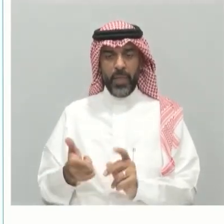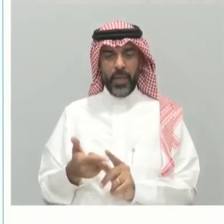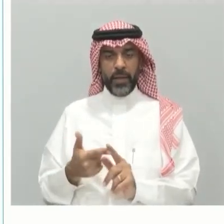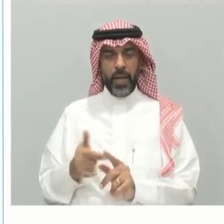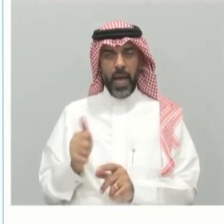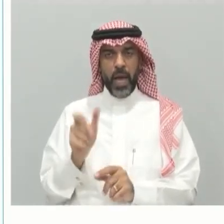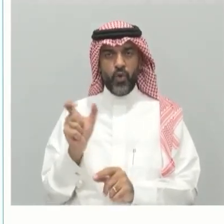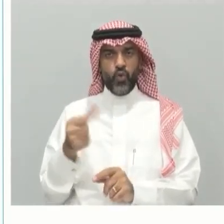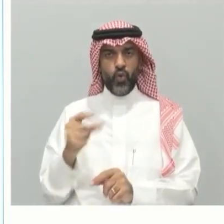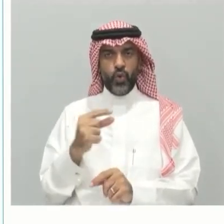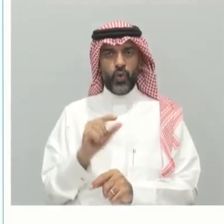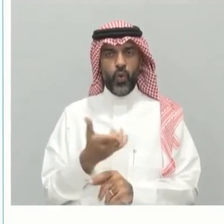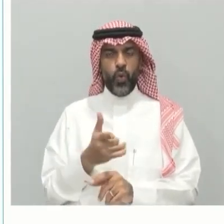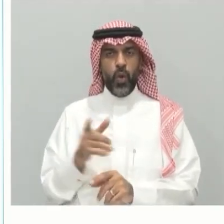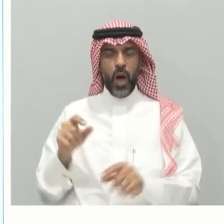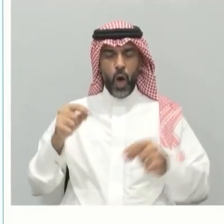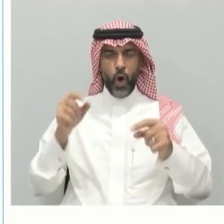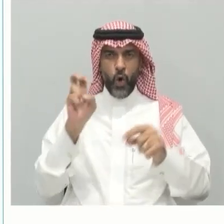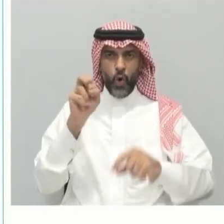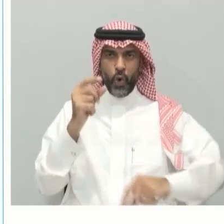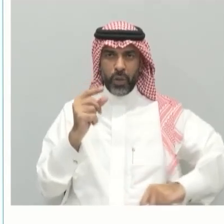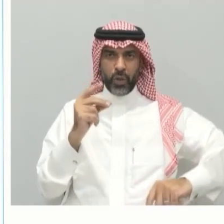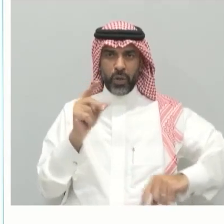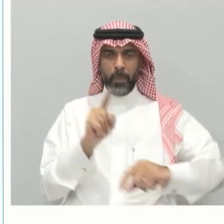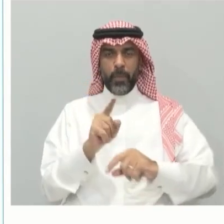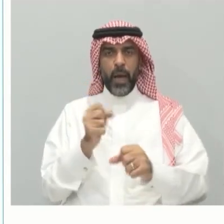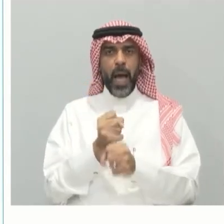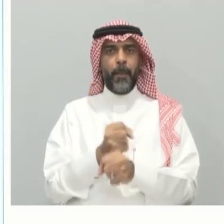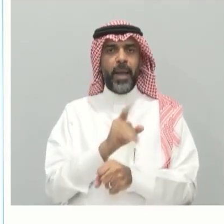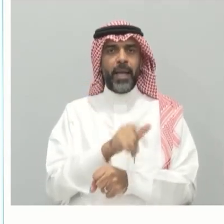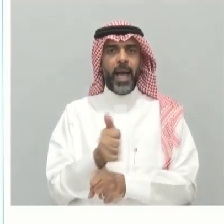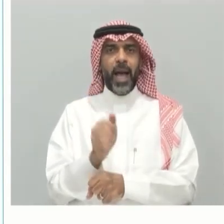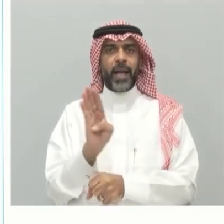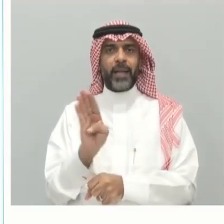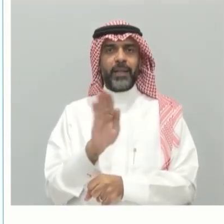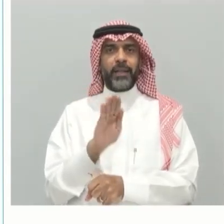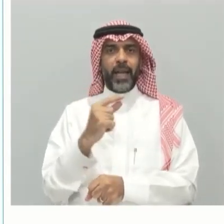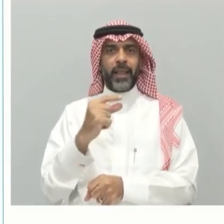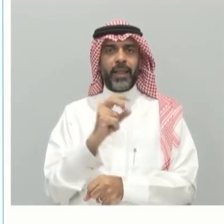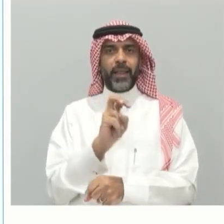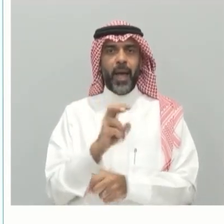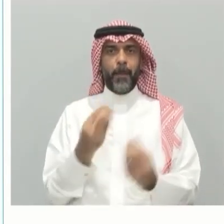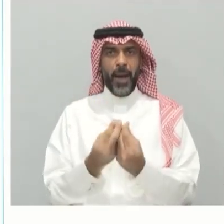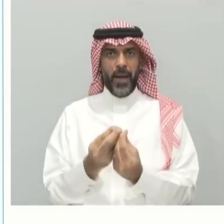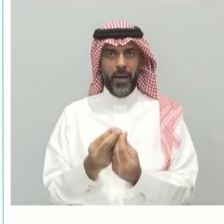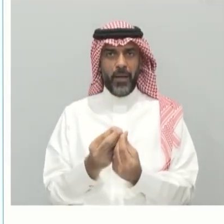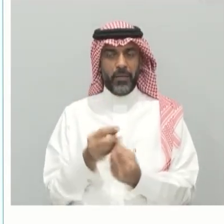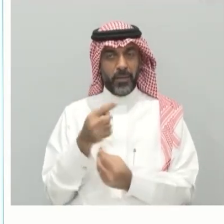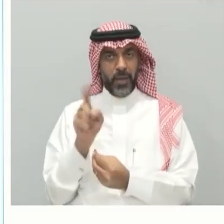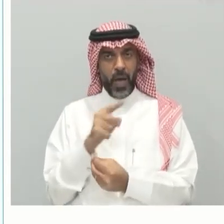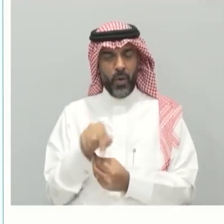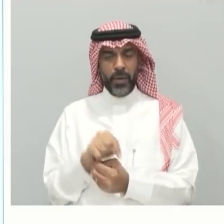الانود هو القطب الذي ي تحدث عنده عمليه الاكسده هل العباره هذه صحيحه او خاطئه وضع الاجابه في